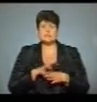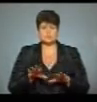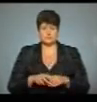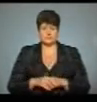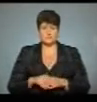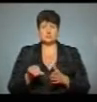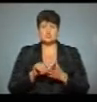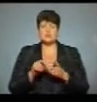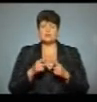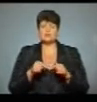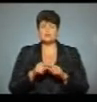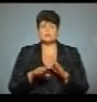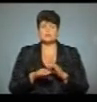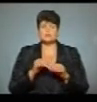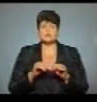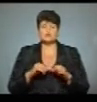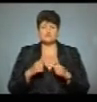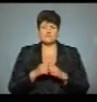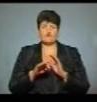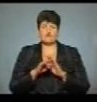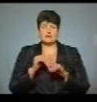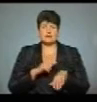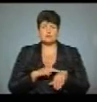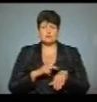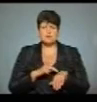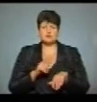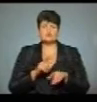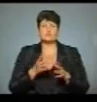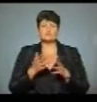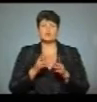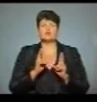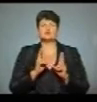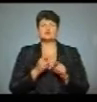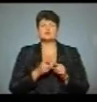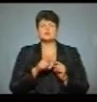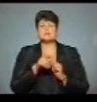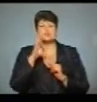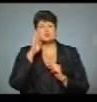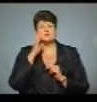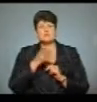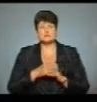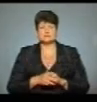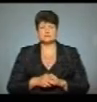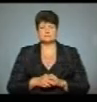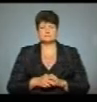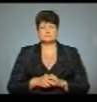Члени окружної виборчої комісії викликали поліцію, щоб з'ясувати, хто ці чоловіки.